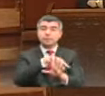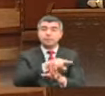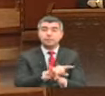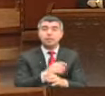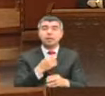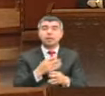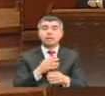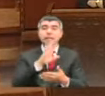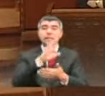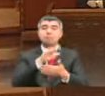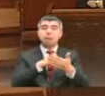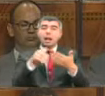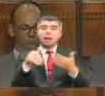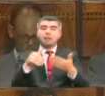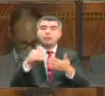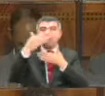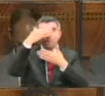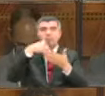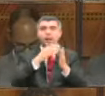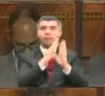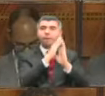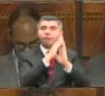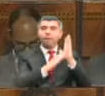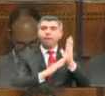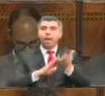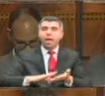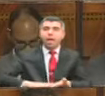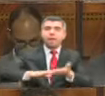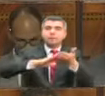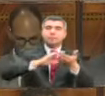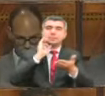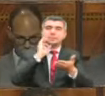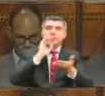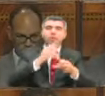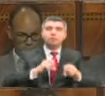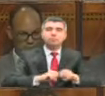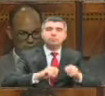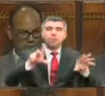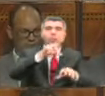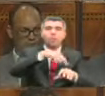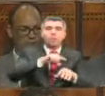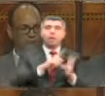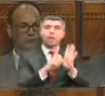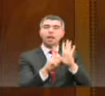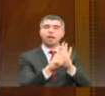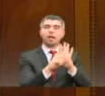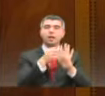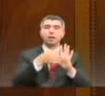الوطنية للتنمية المستدامة والتأهيل البيئي وتفعيل مقتضيات القانون